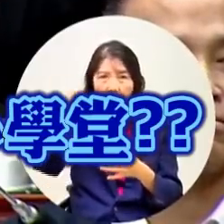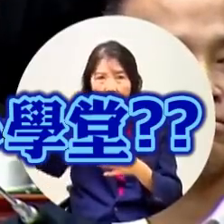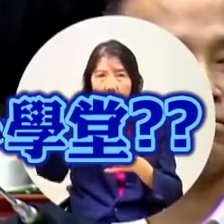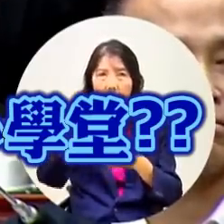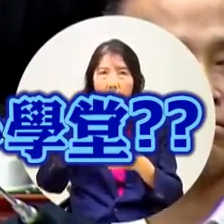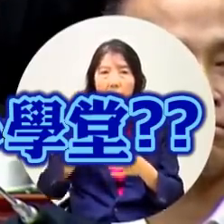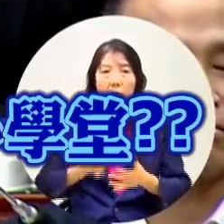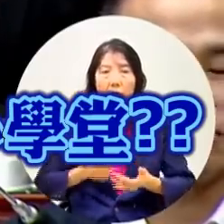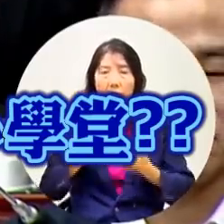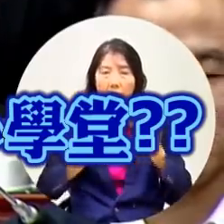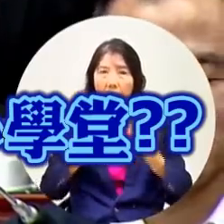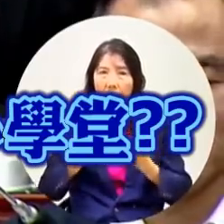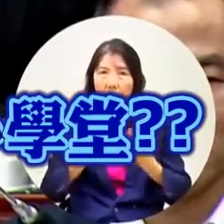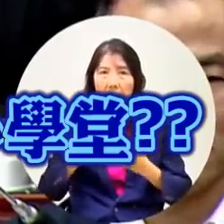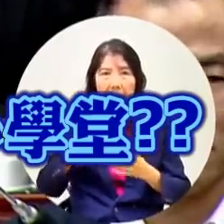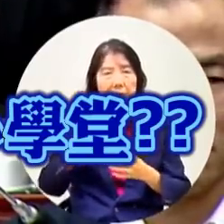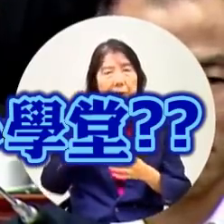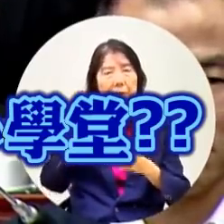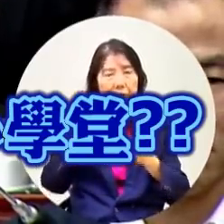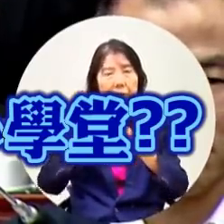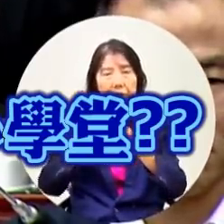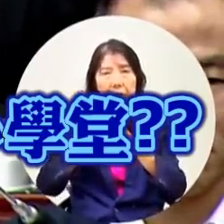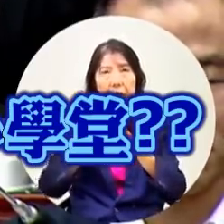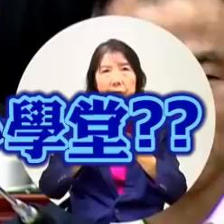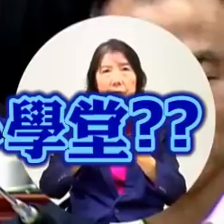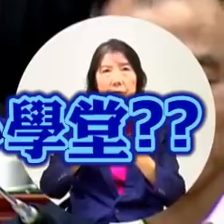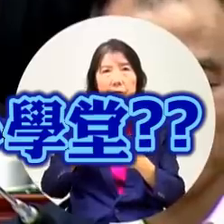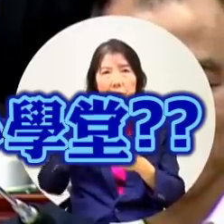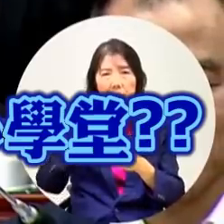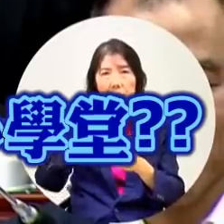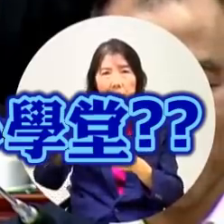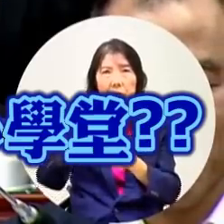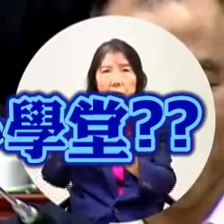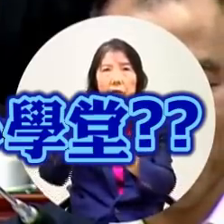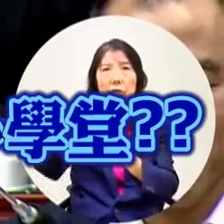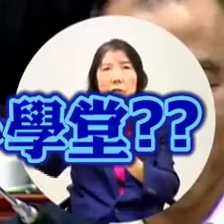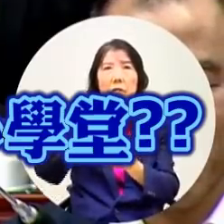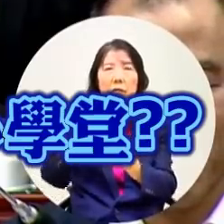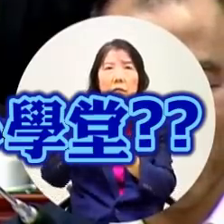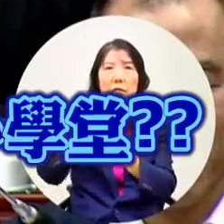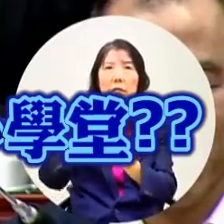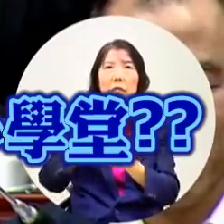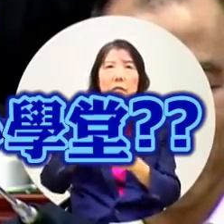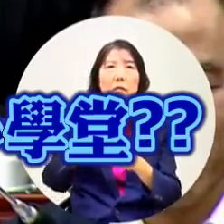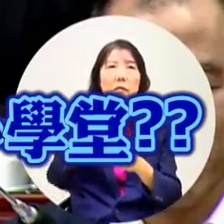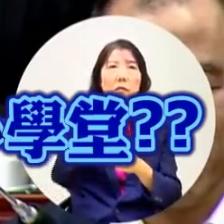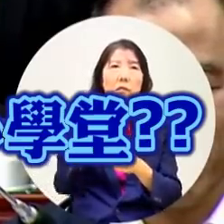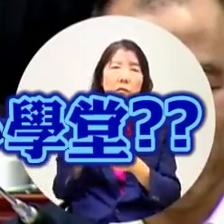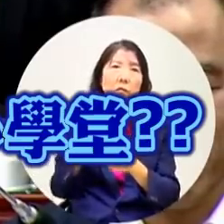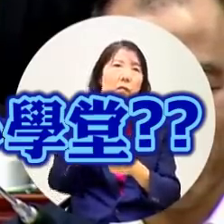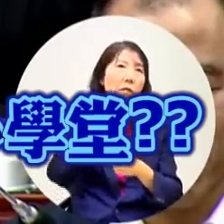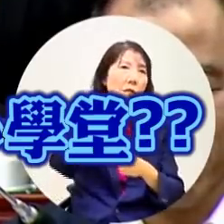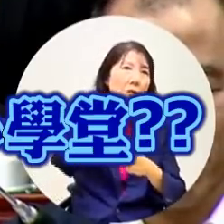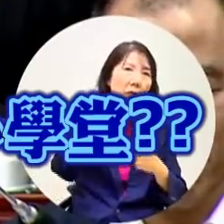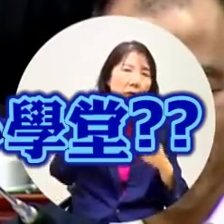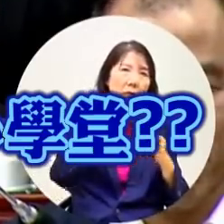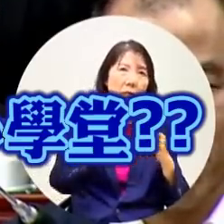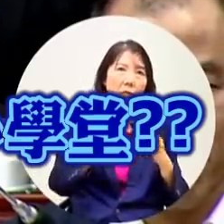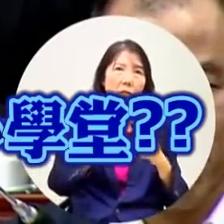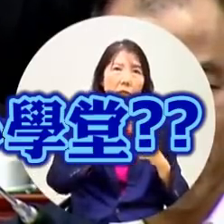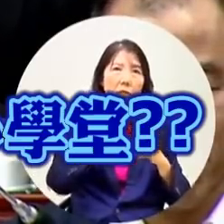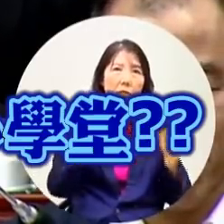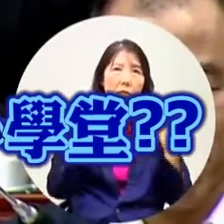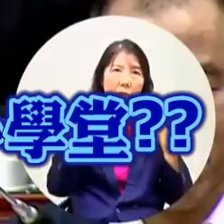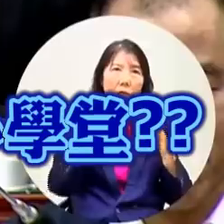了热情，充满了理想。他做他的工作，他的母亲观光局是负责联合报整个旅游